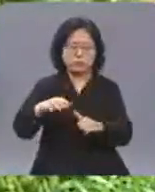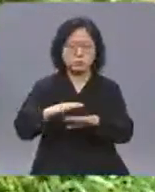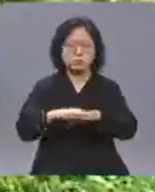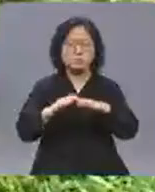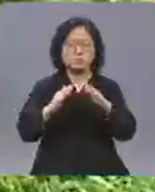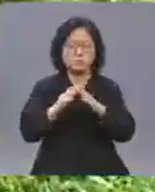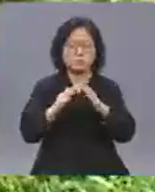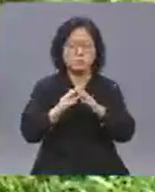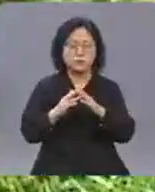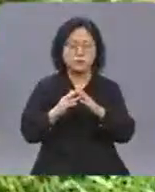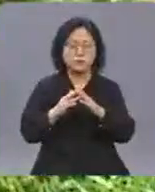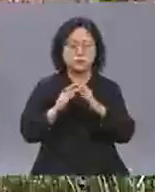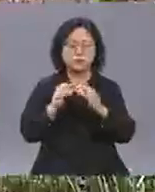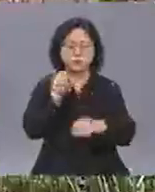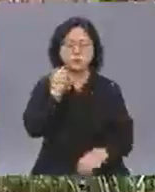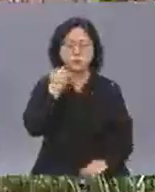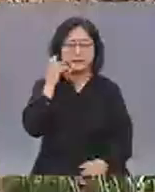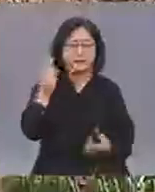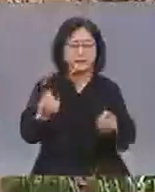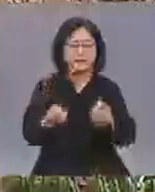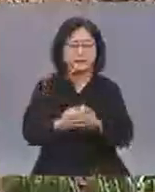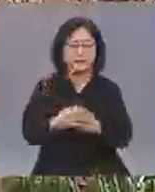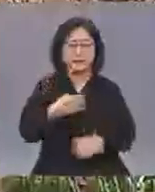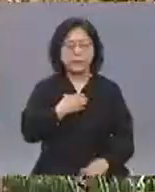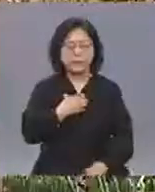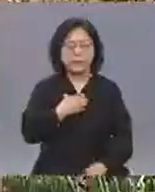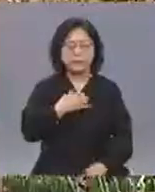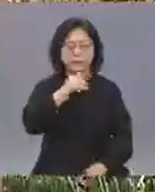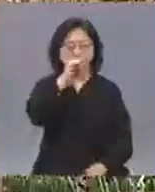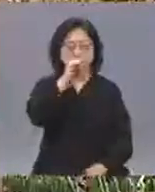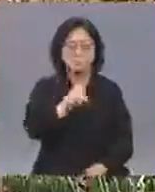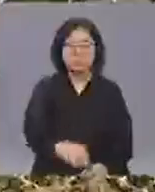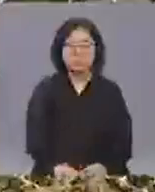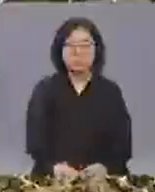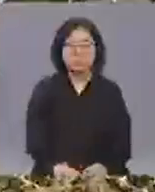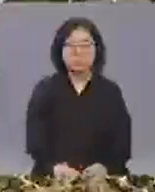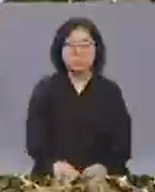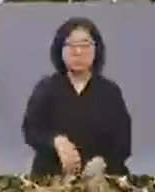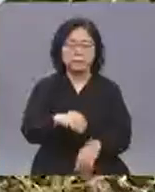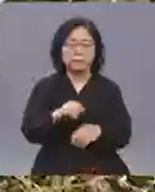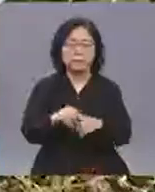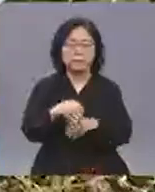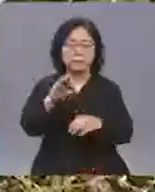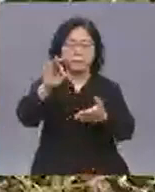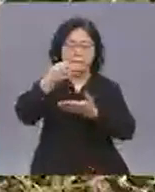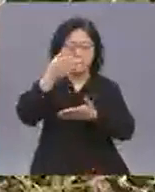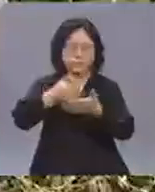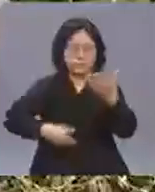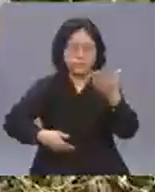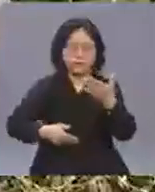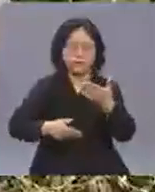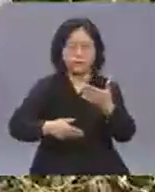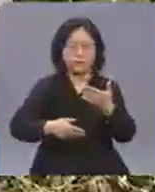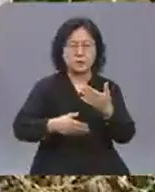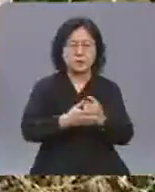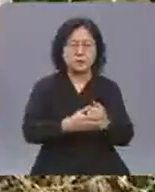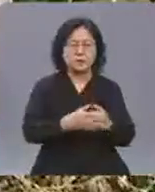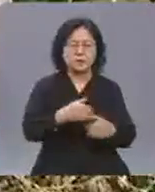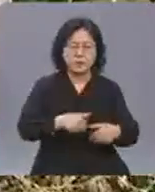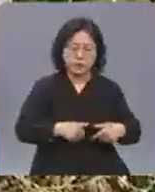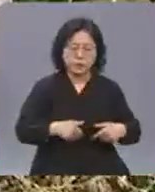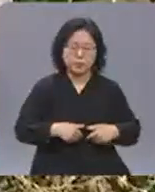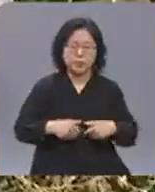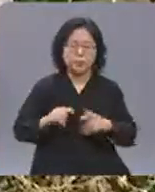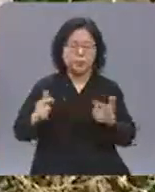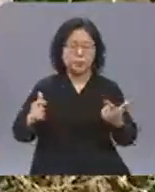좀 환영할 것 같습니다 우려의 목소리도 큽니다 인위적인 임금 삭감으로 인해 수요와 공급에 맞춰